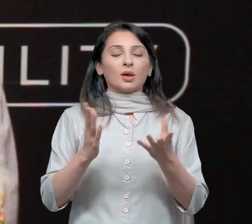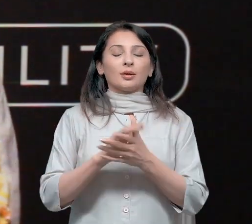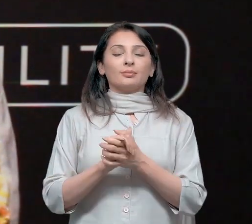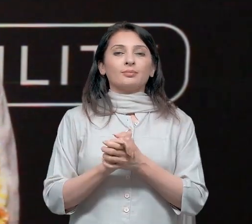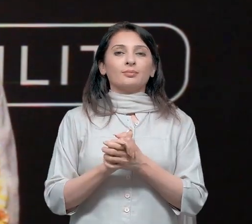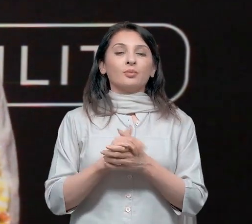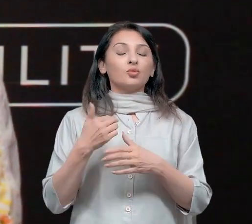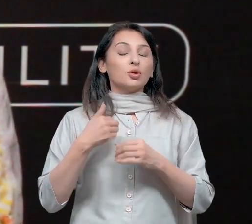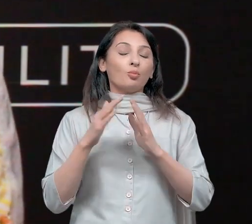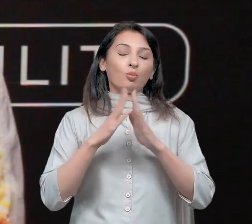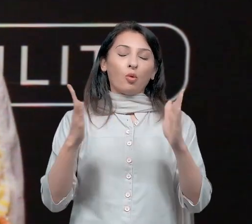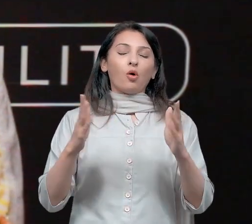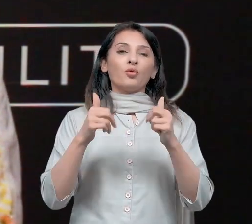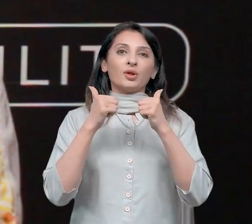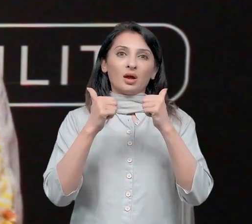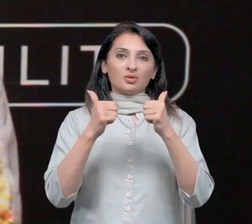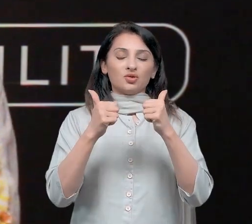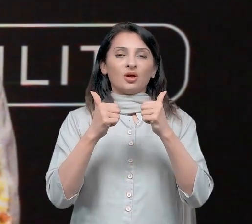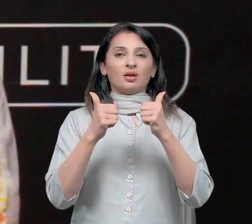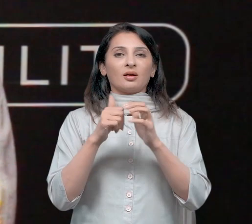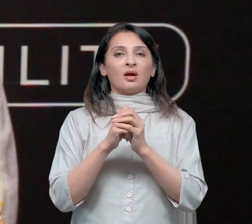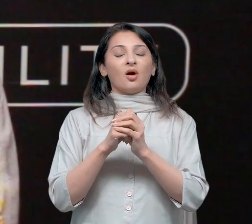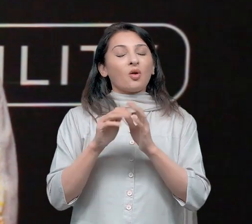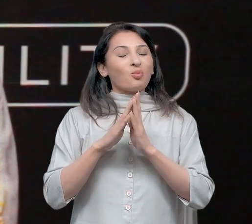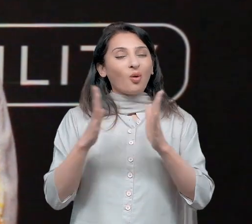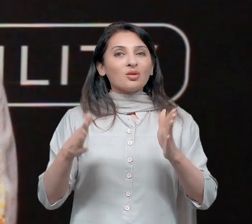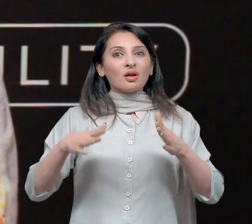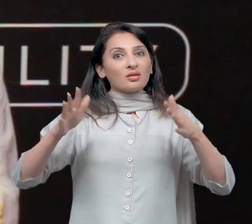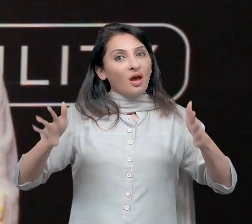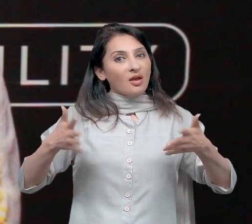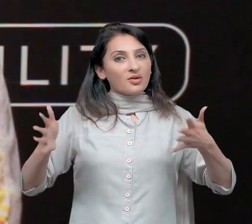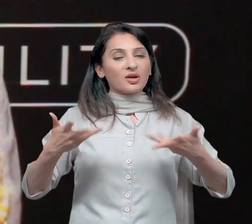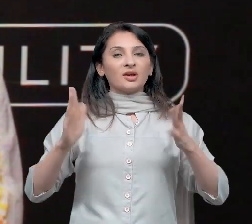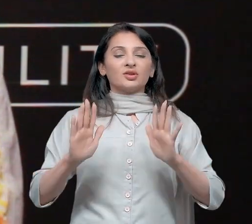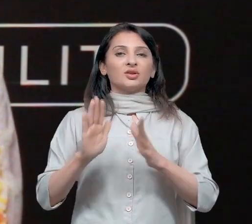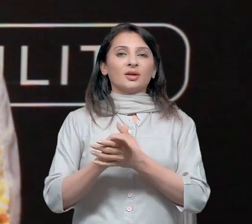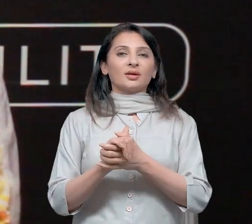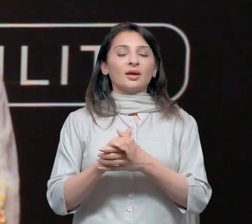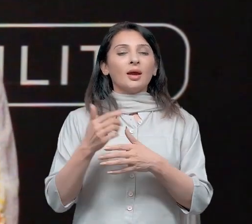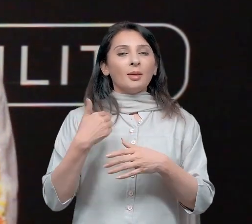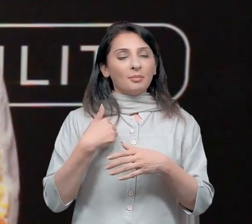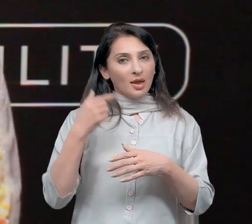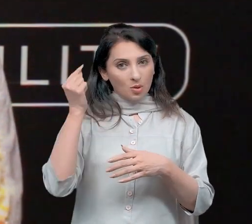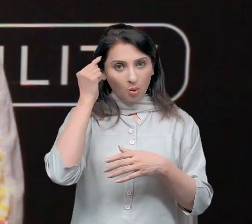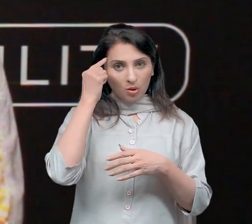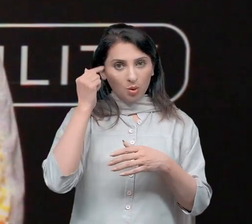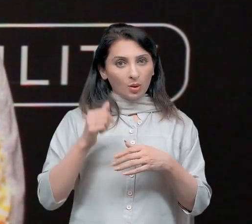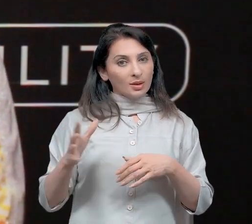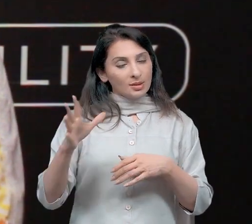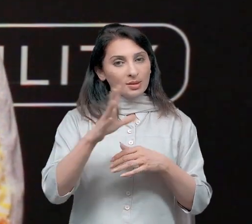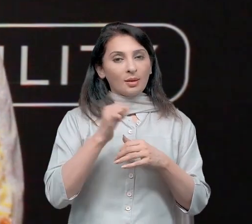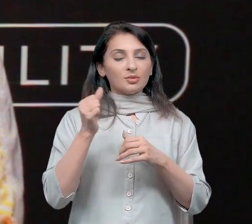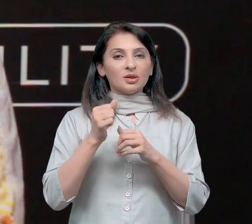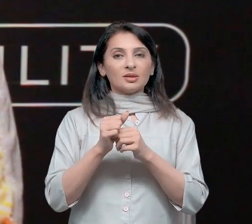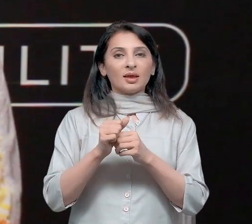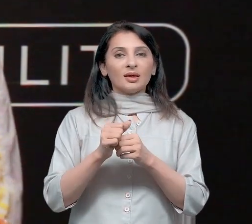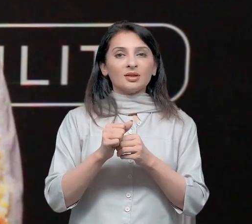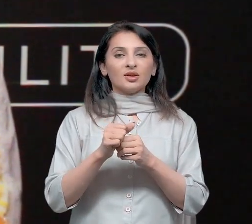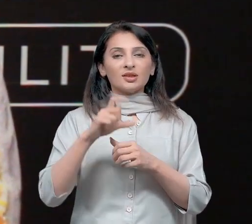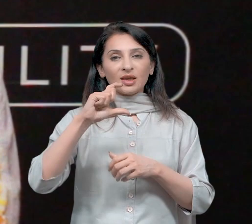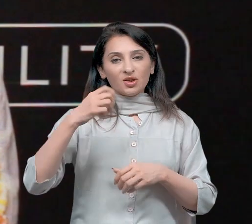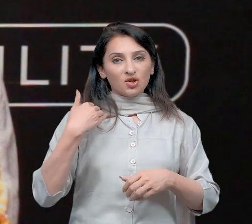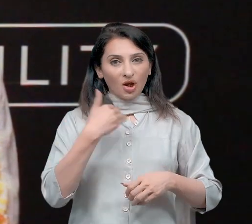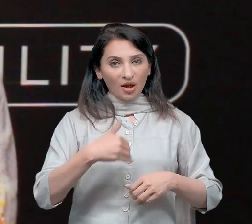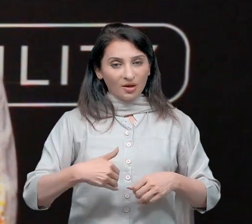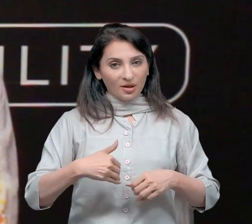तो मेरे नज़दीक अब ये सब चीज़ें, जैसे मैंने आपको कहा कि चाइना ग्वादर के अंदर, चाइनीज़ कंपनीज़ ग्वादर के अंदर इसके ऊपर काम कर रहे हैं, तो इसी